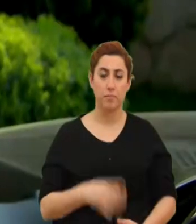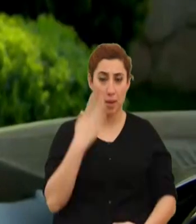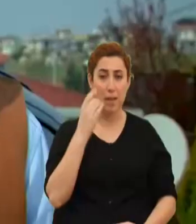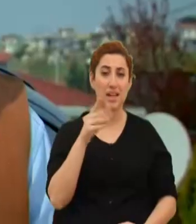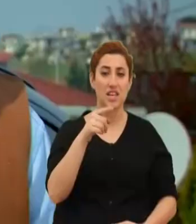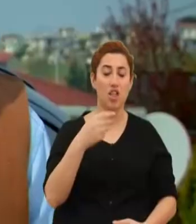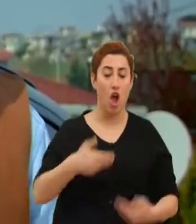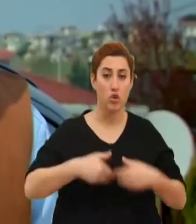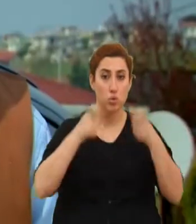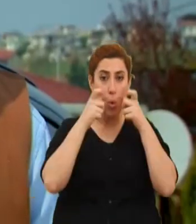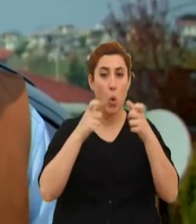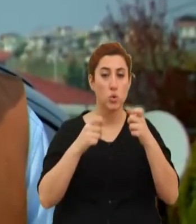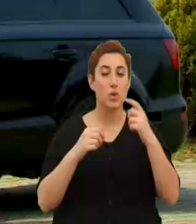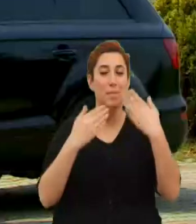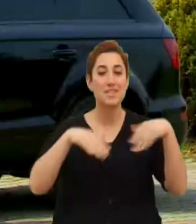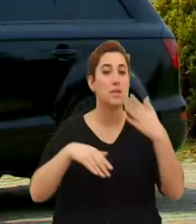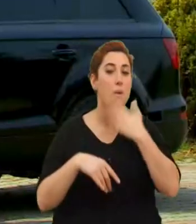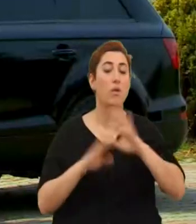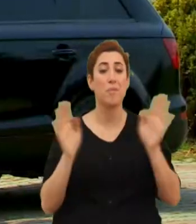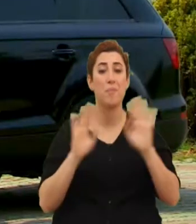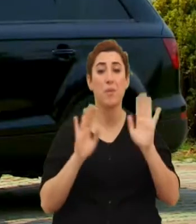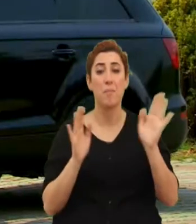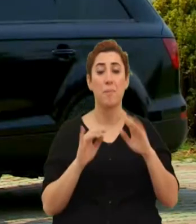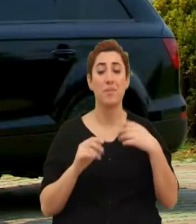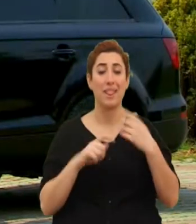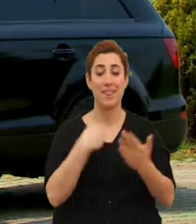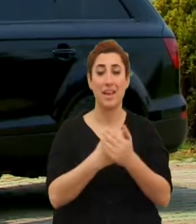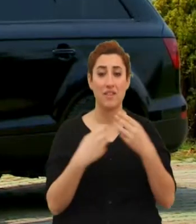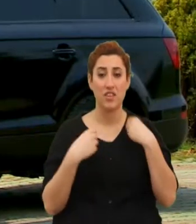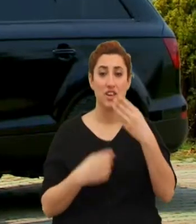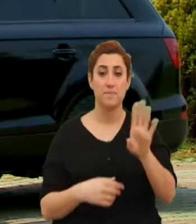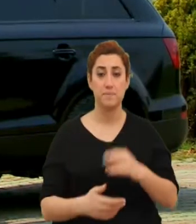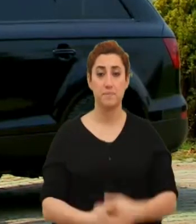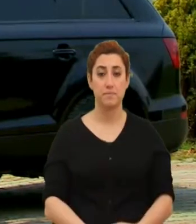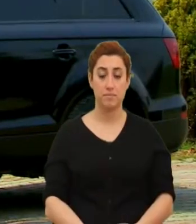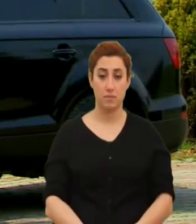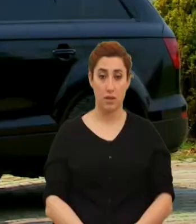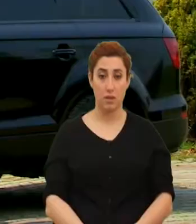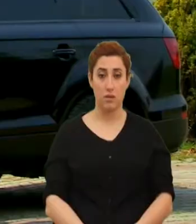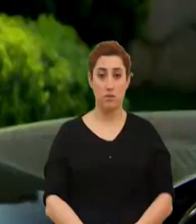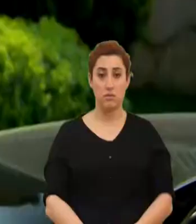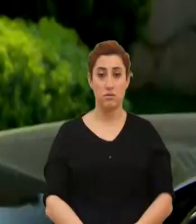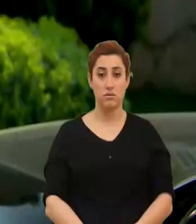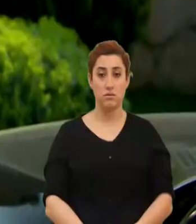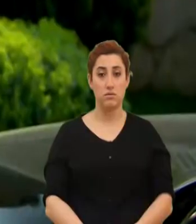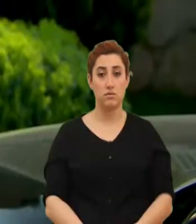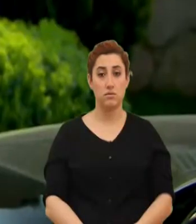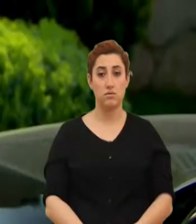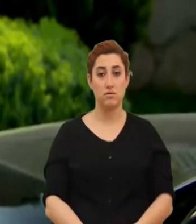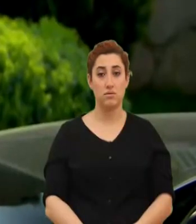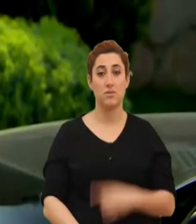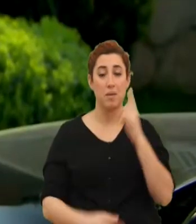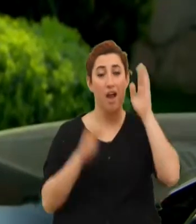ki senin açgözlülüğünün bir limiti de yok ya. Tamam tamam. Nakit olsun. Cüzdanı çıkardı.